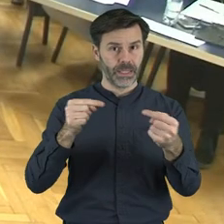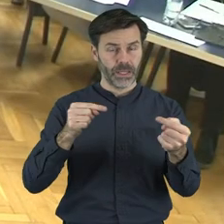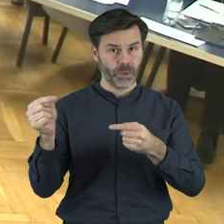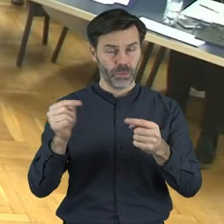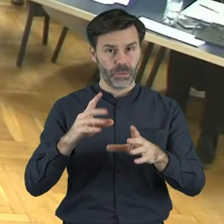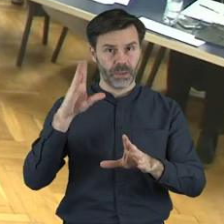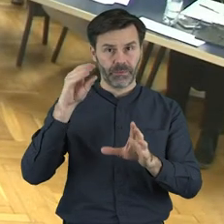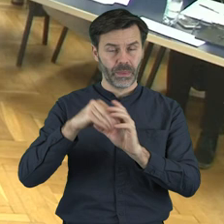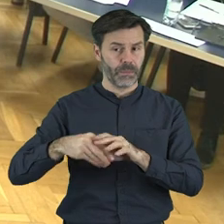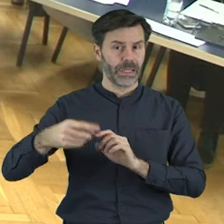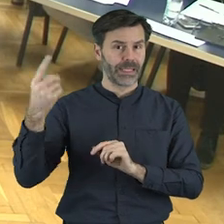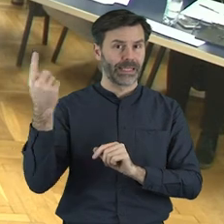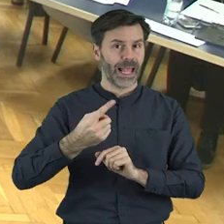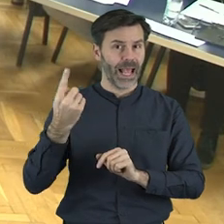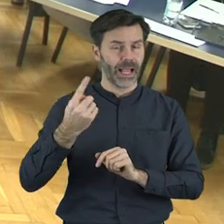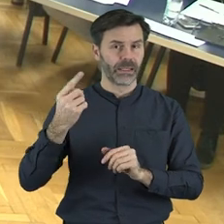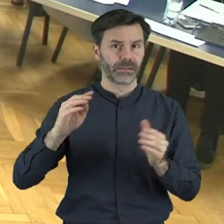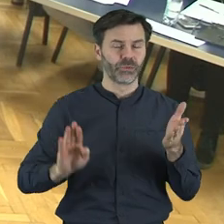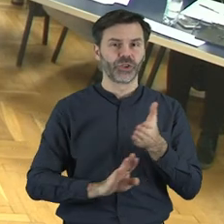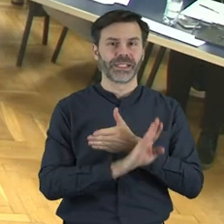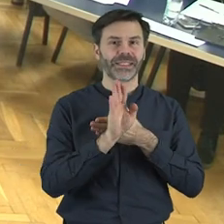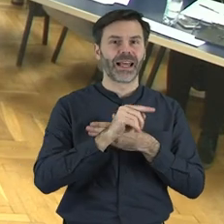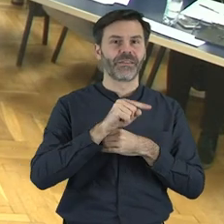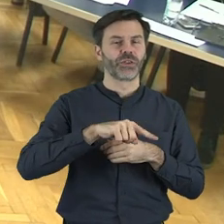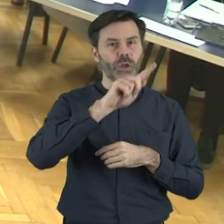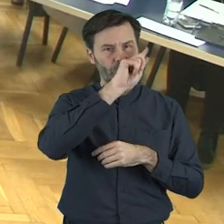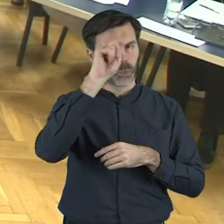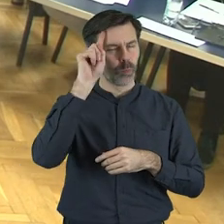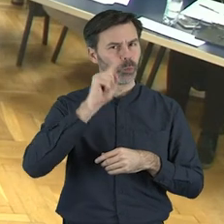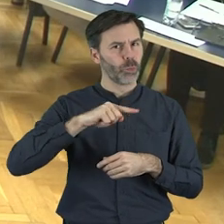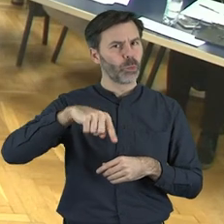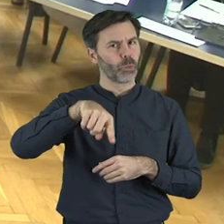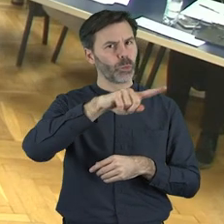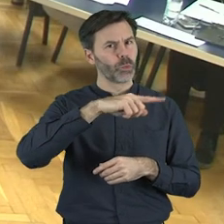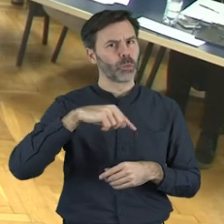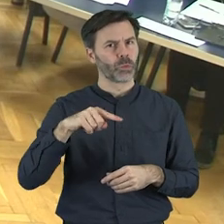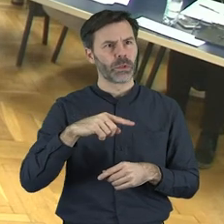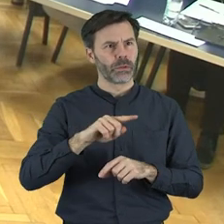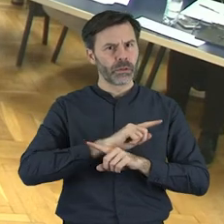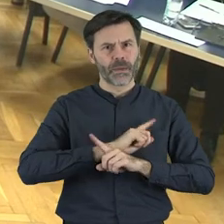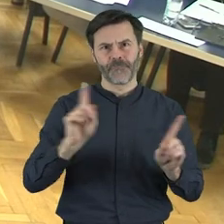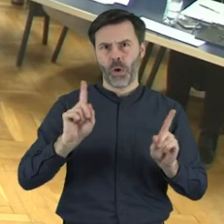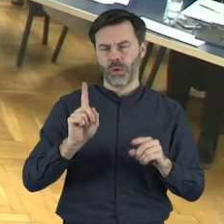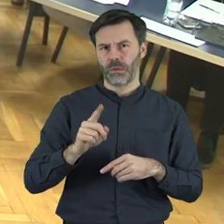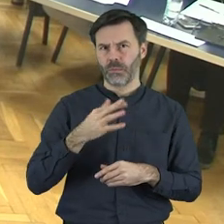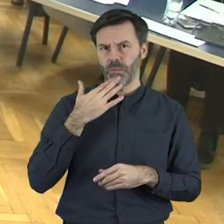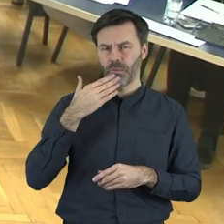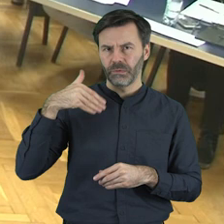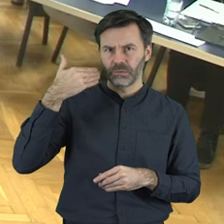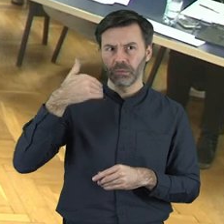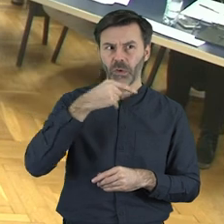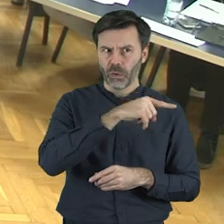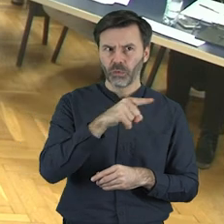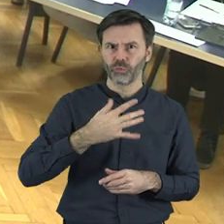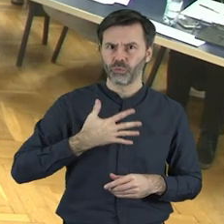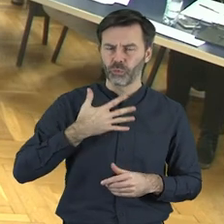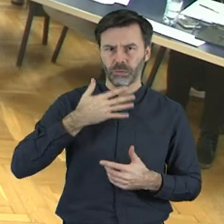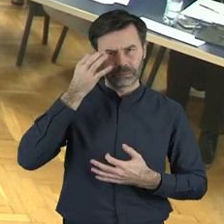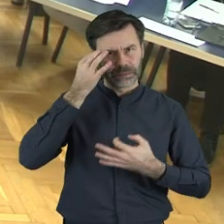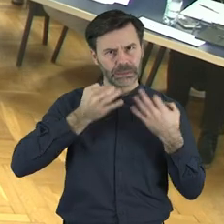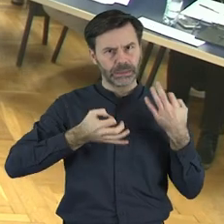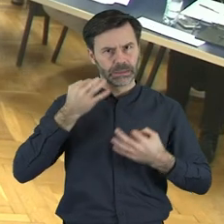społeczności, osobom, które się tym zajmują od lat, są zaniepokojone. To byłaby też znakomita okazja, żeby te kwestie